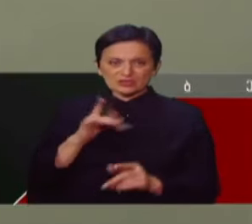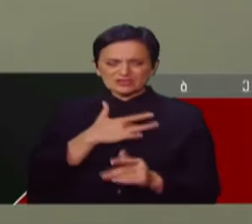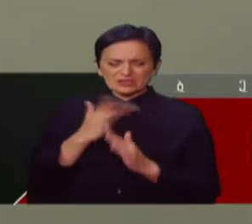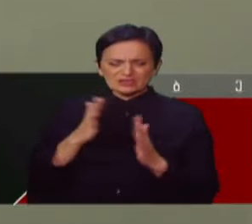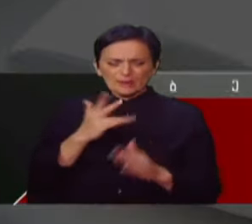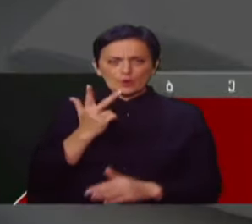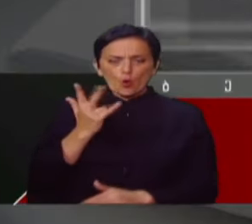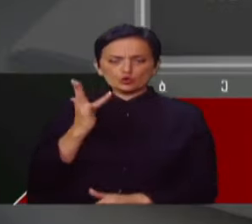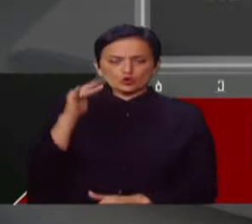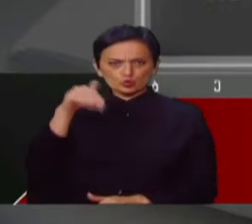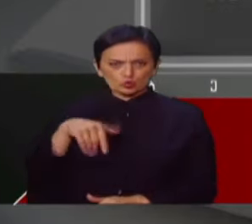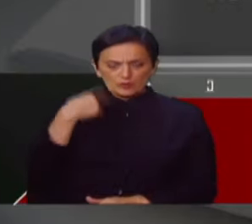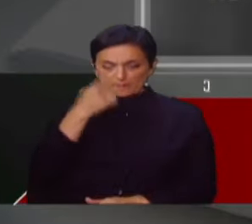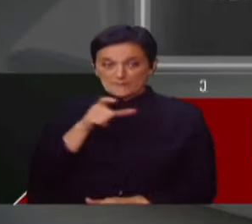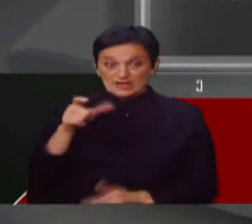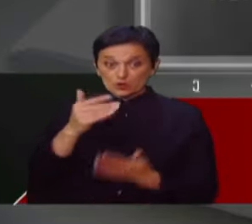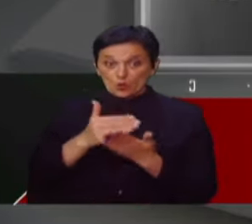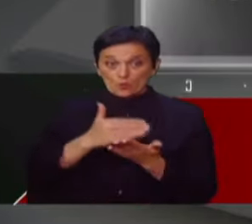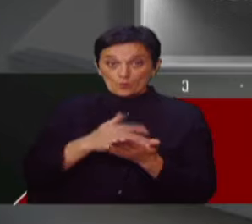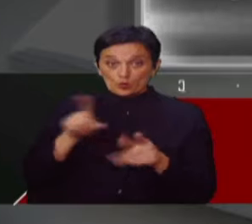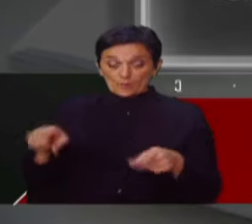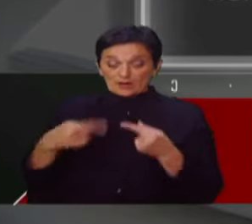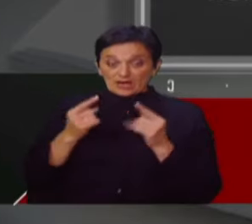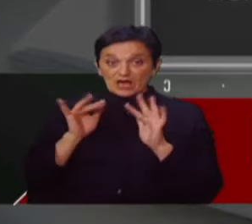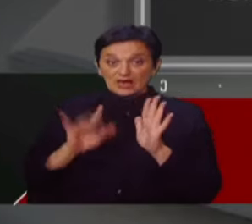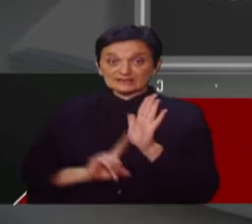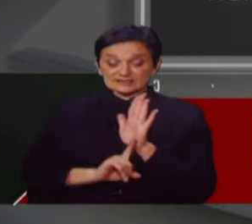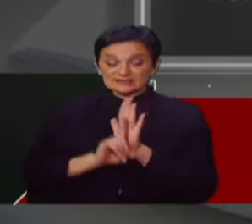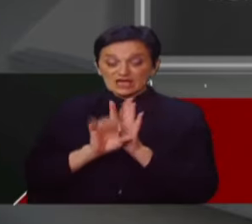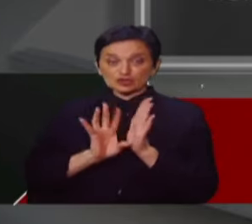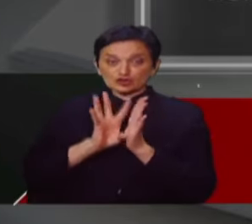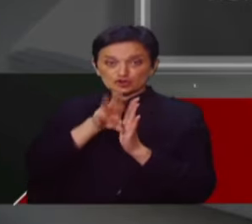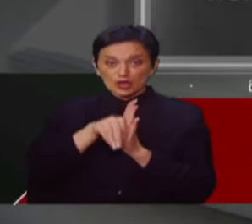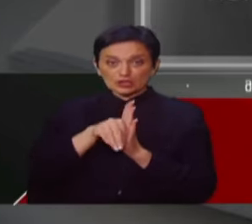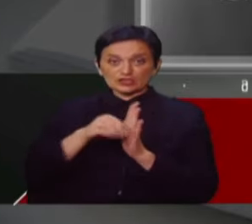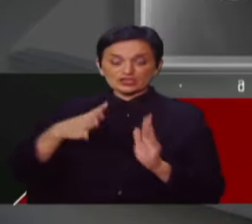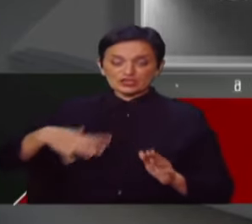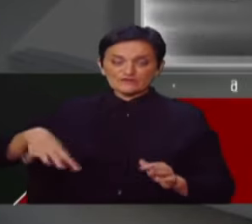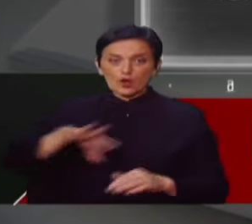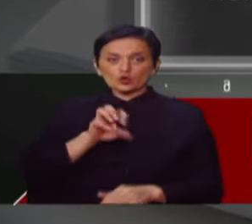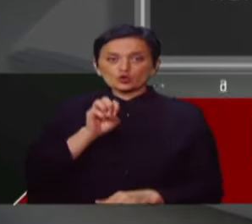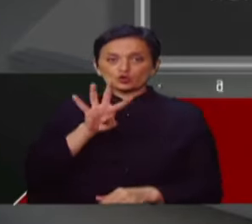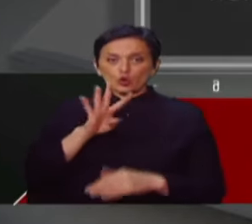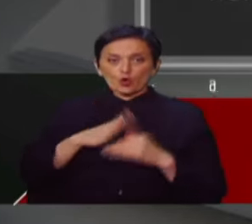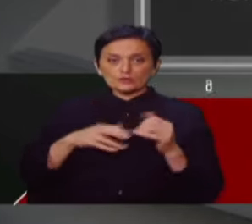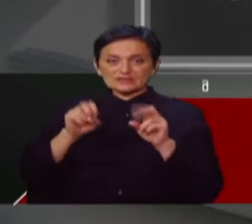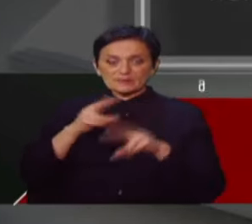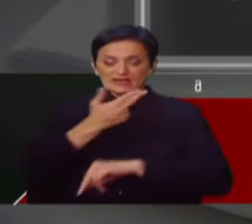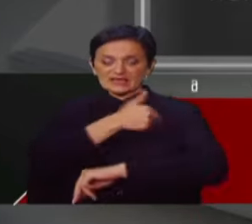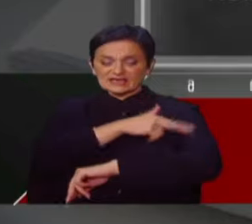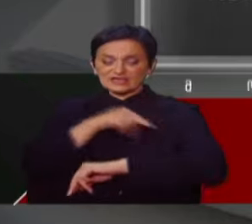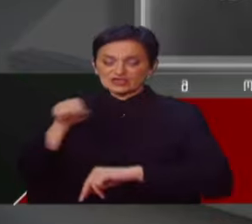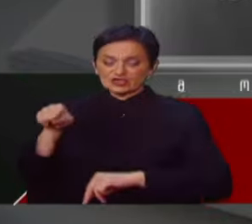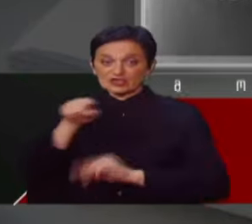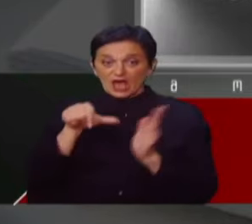დაახლოებით 35.000 პირია. პროგრამის განხორციელებაში საწყის ეტაპზე ჩართულია ქვეყნის მასშტაბით 14 სპეციალიზებული კლინიკა,